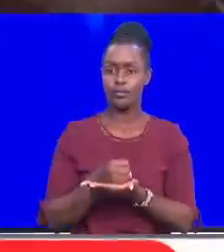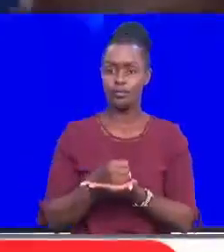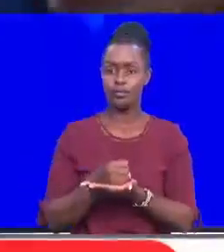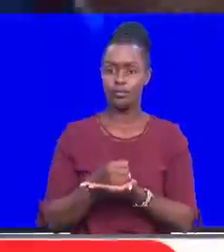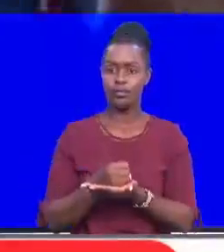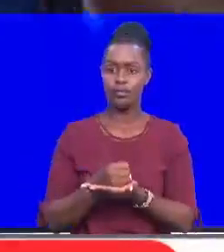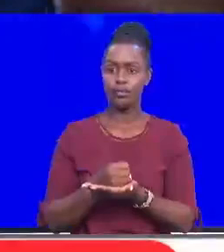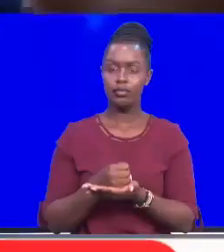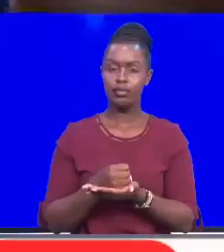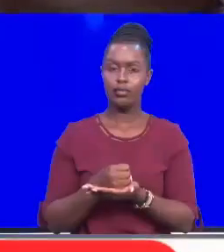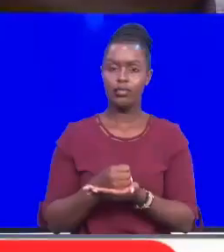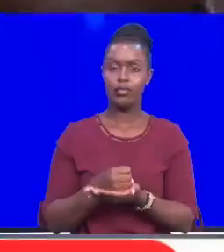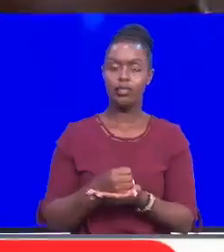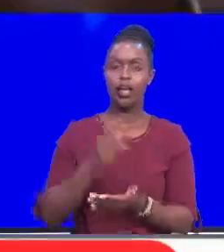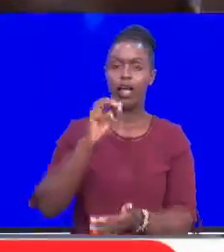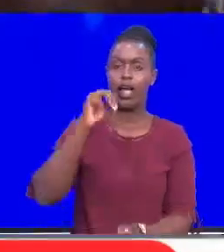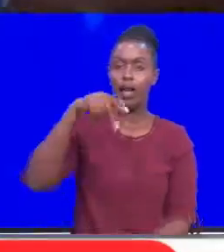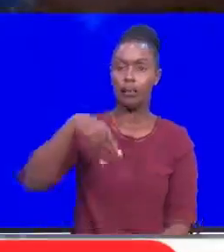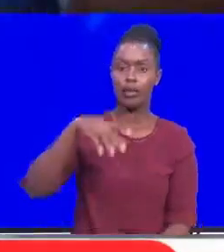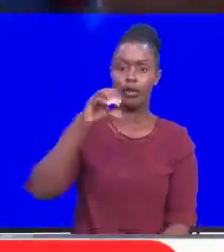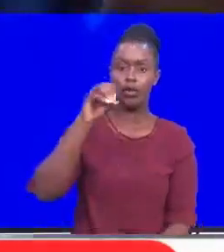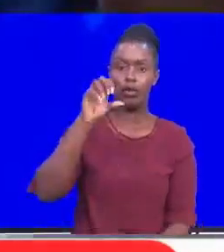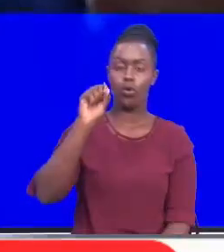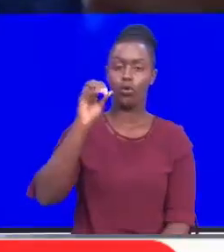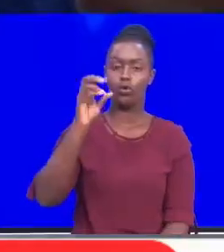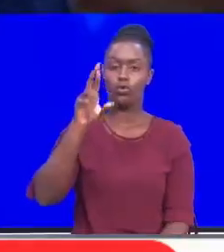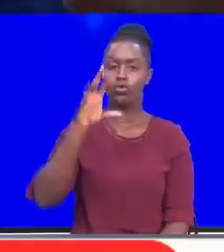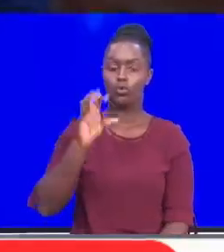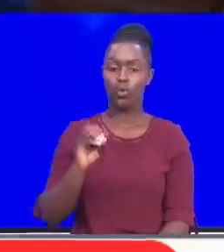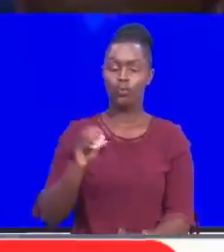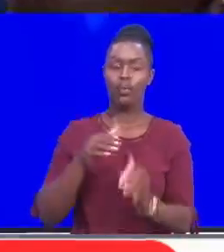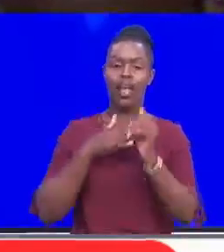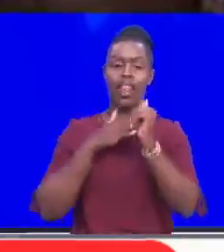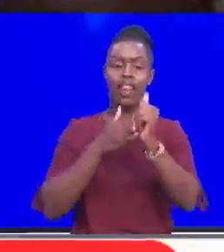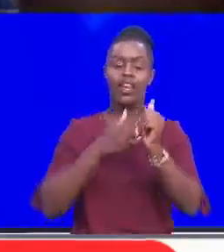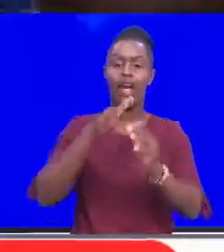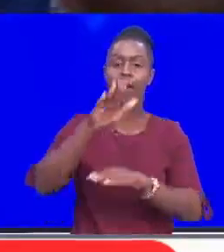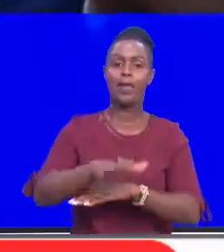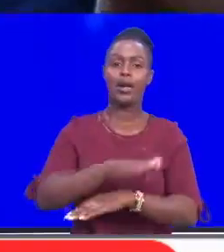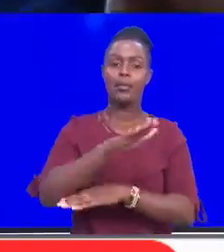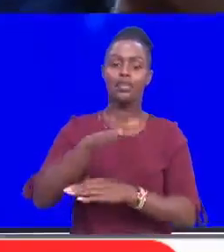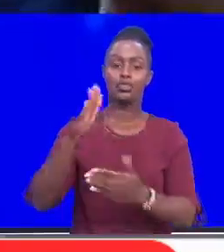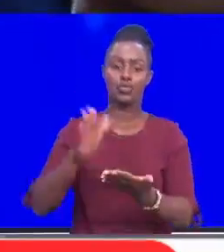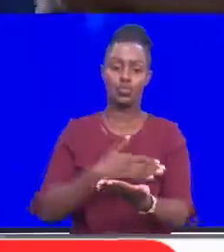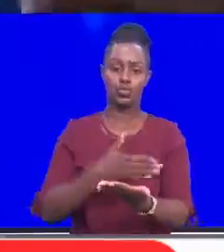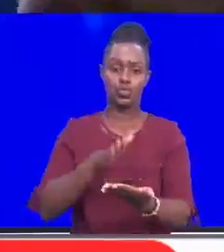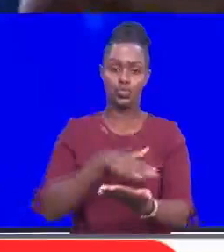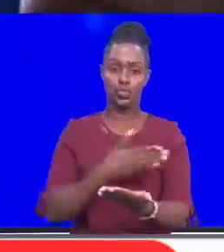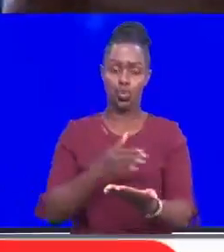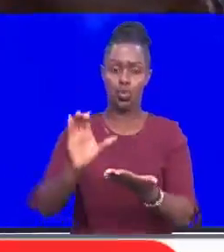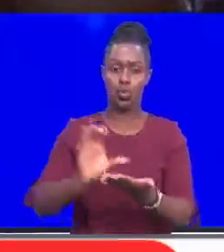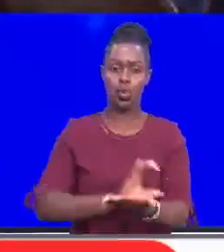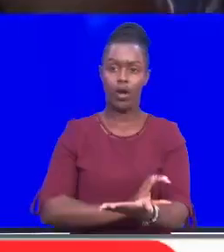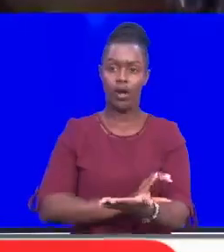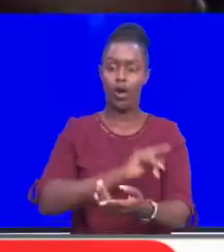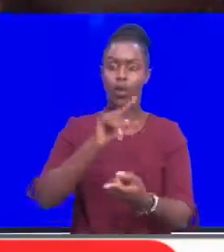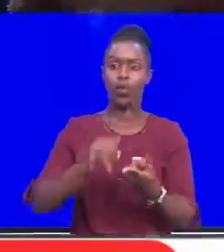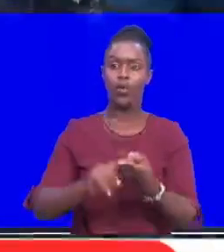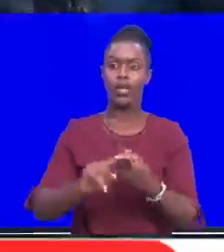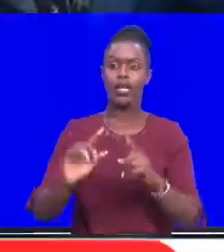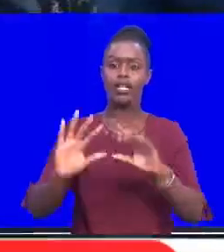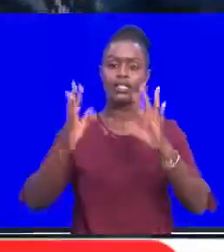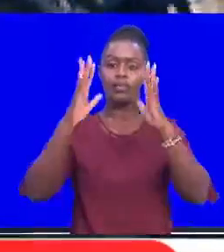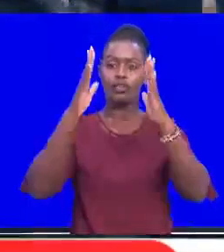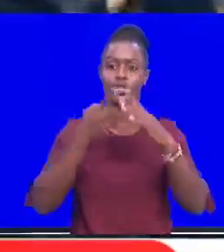Mbunge wa Mugirango Koseni Silvanus Osoro aliongoza kwaya ya bunge kwa nyimbo za aina yake punde tu sherehe ilipoanza,